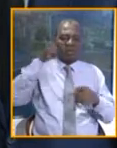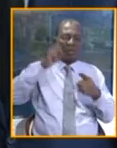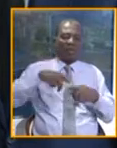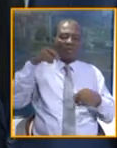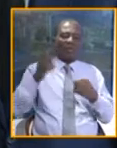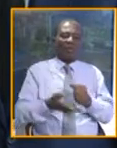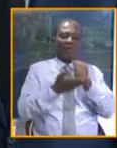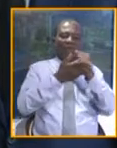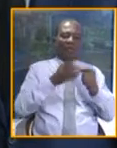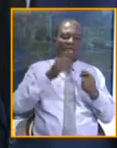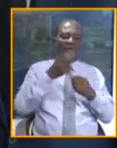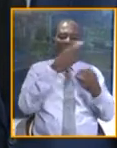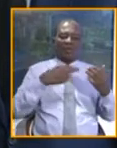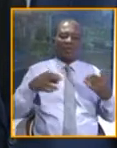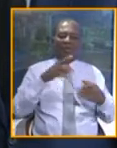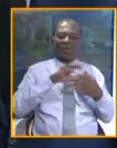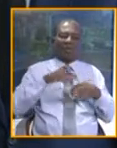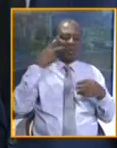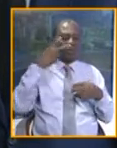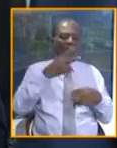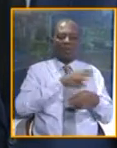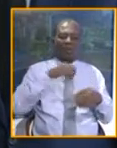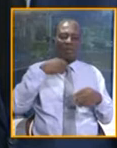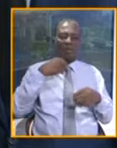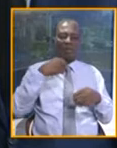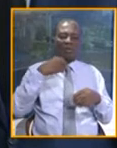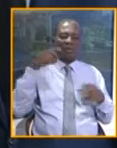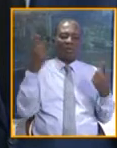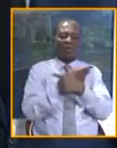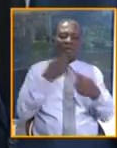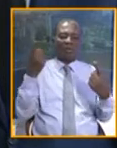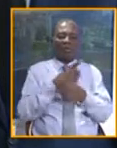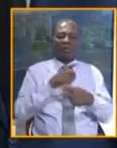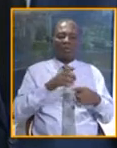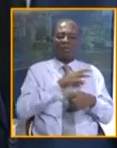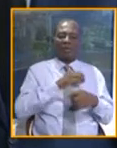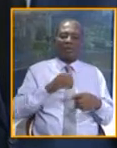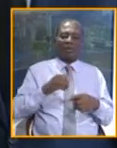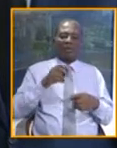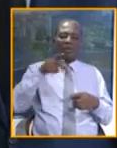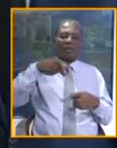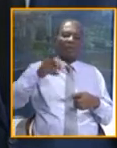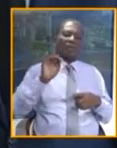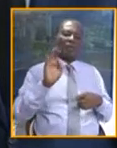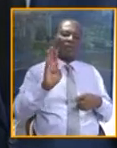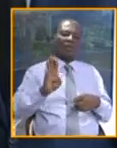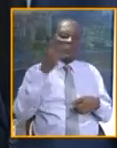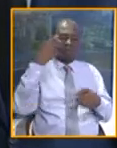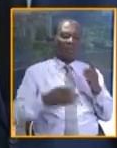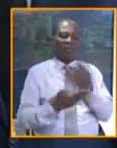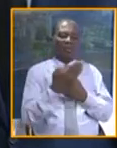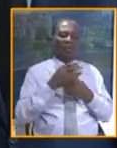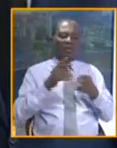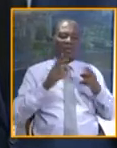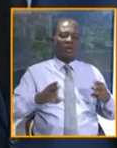contribuer à la réalisation de cette vision qui vise à doubler le PIB par habitant en Côte d'Ivoire d'ici 2030